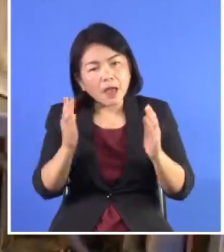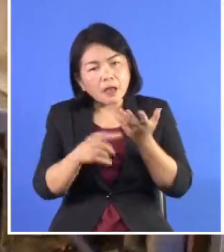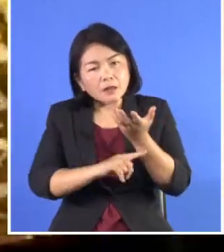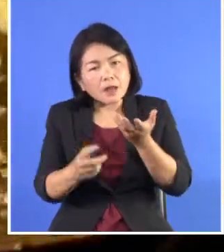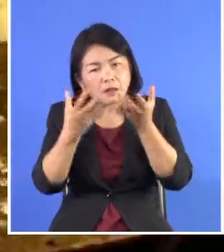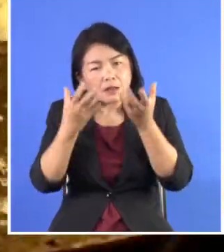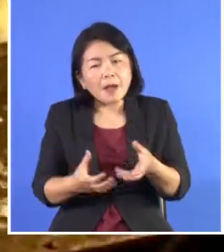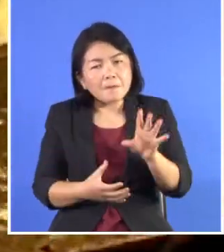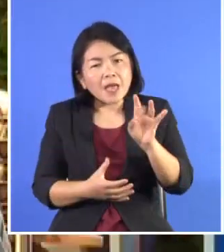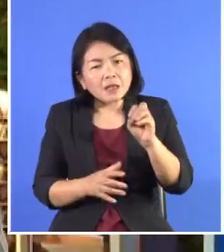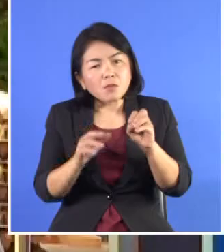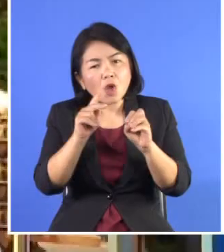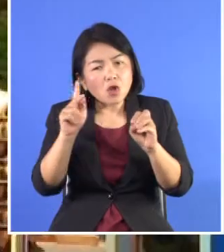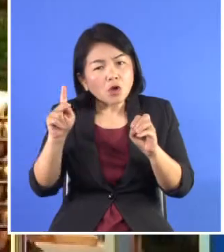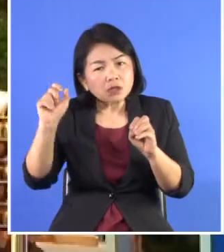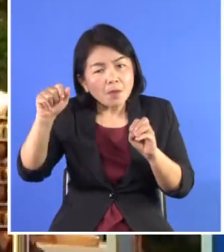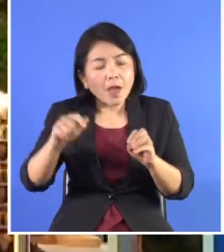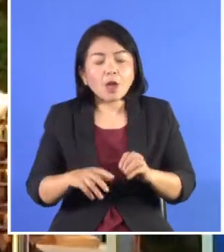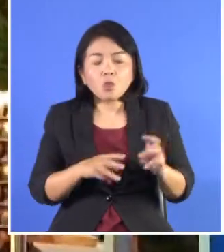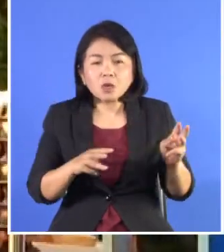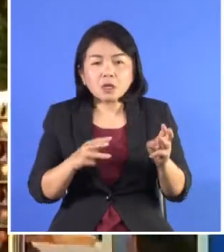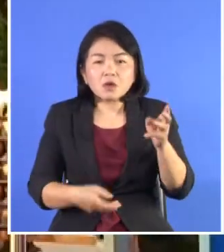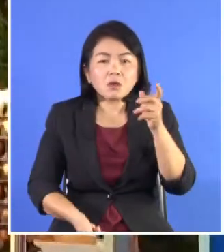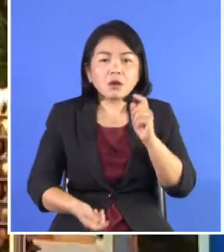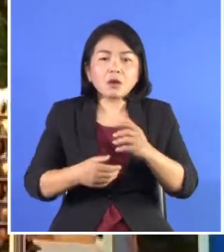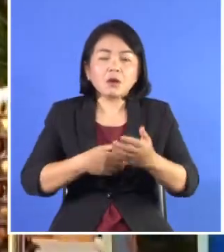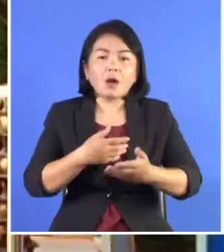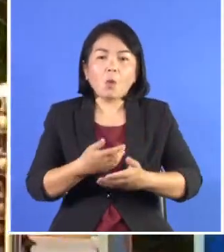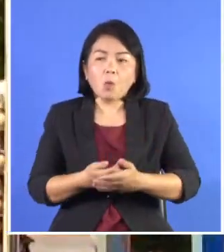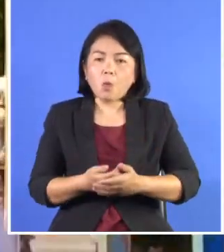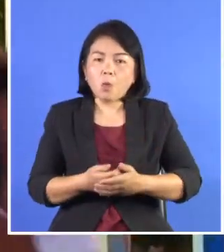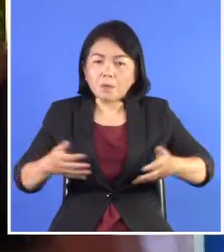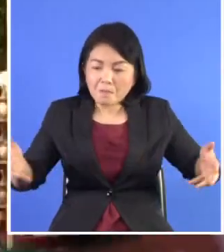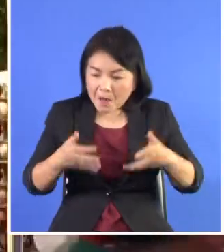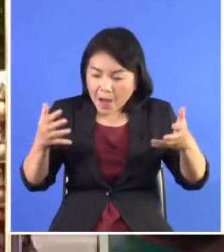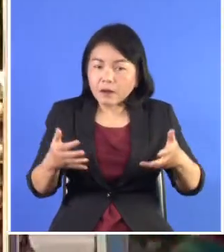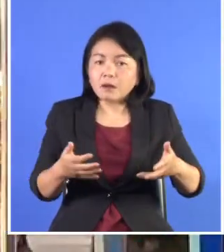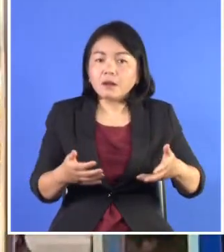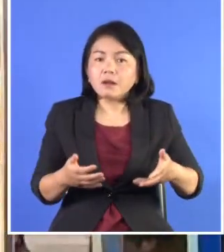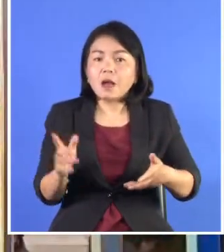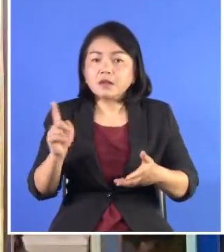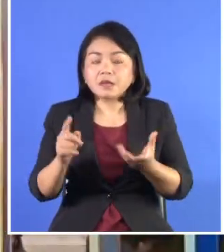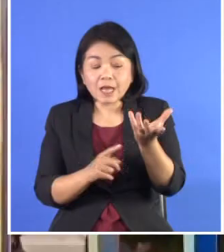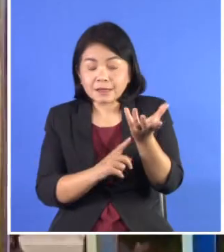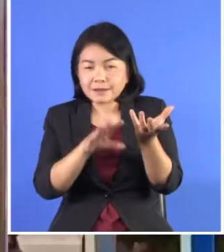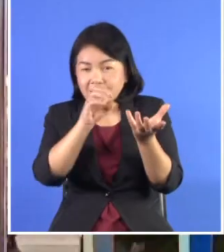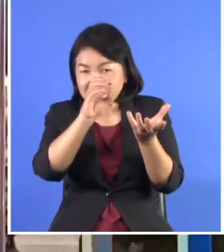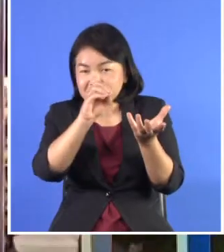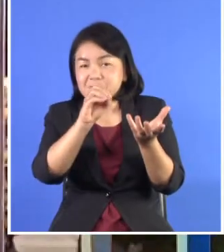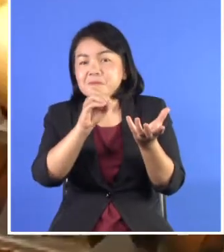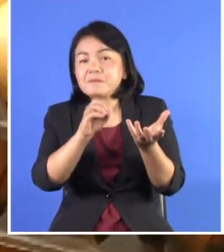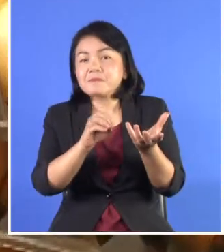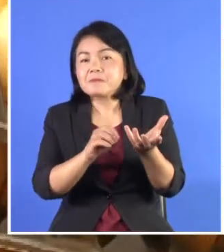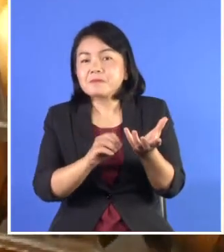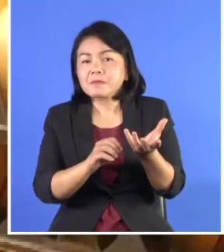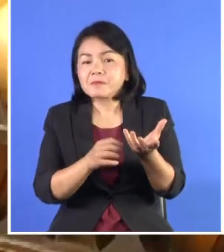นึ่ง ปีหนึ่งขายครั้งเดียว10วัน ลีลากันควงตะหลิวเนี่ยโอ้โห ตะหลิวบิน ไม่ธรรมดานะ ราคาจานละ50บาทเองแปลกใหม่อร่อย